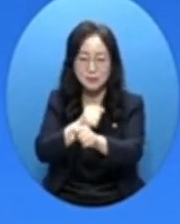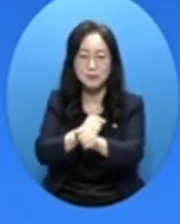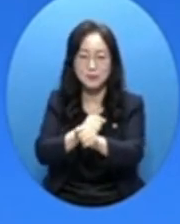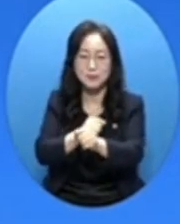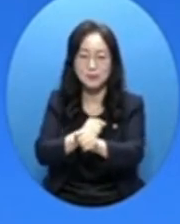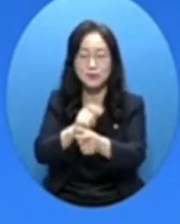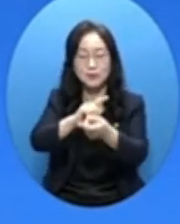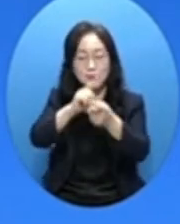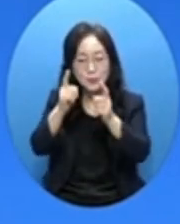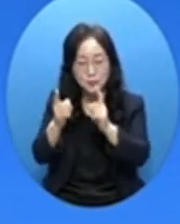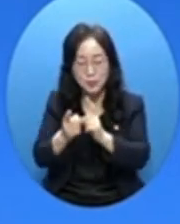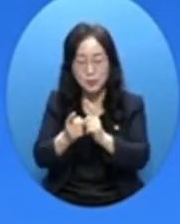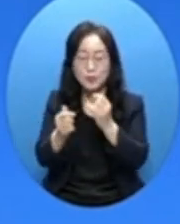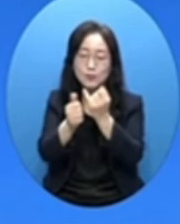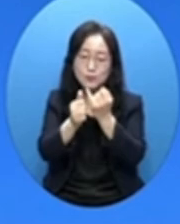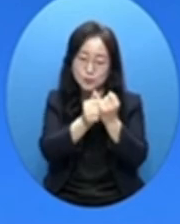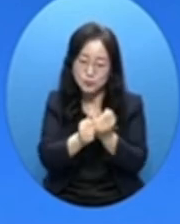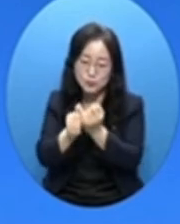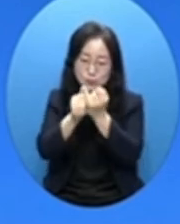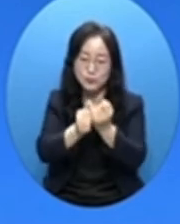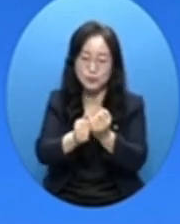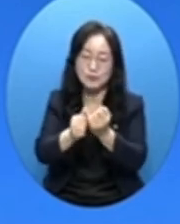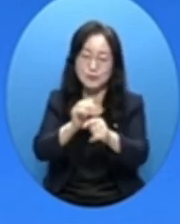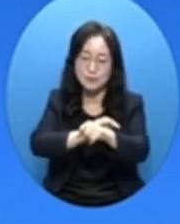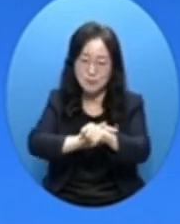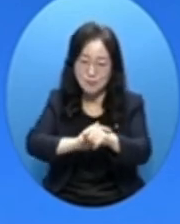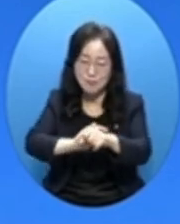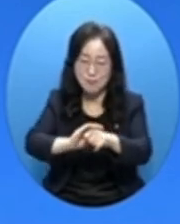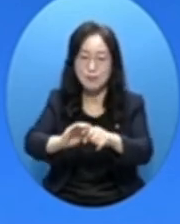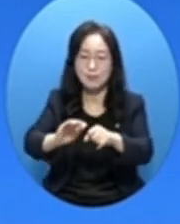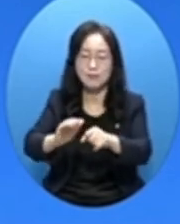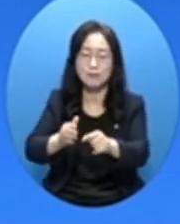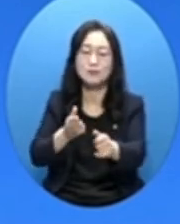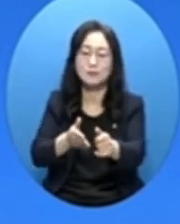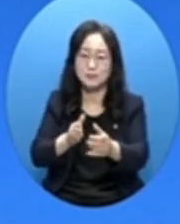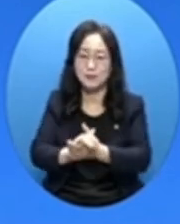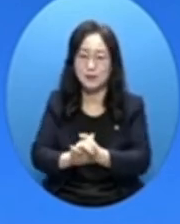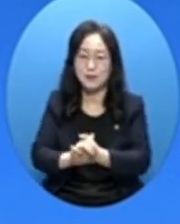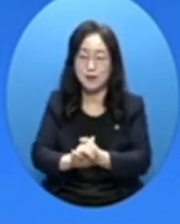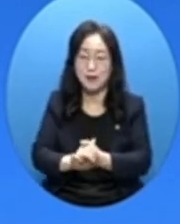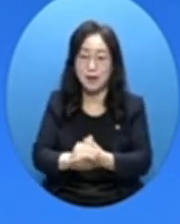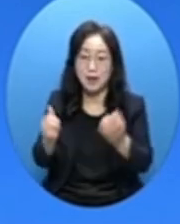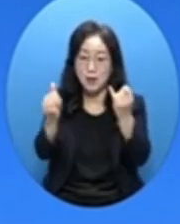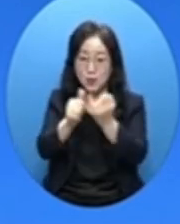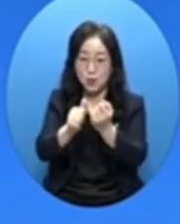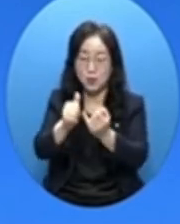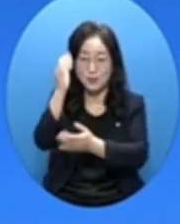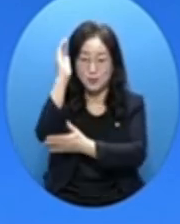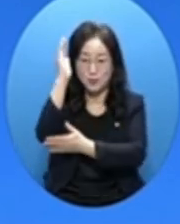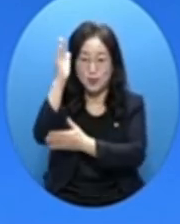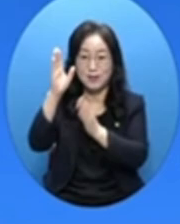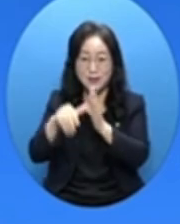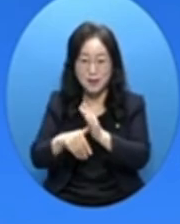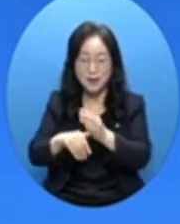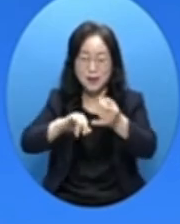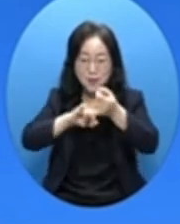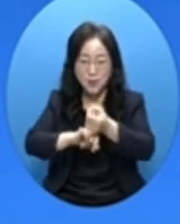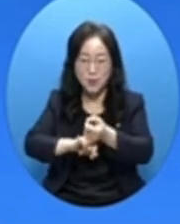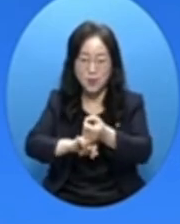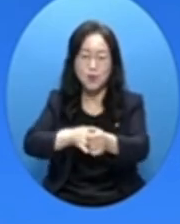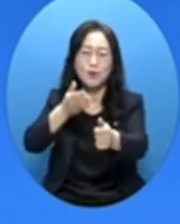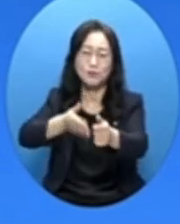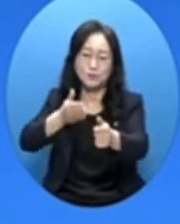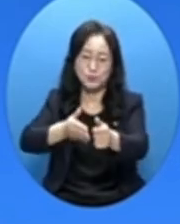서로 간의 도리를 다 지켜 행하라고 하는 것입니다. 제가 결혼식을 주재할 때 꼭 당부하는 부부 생활의